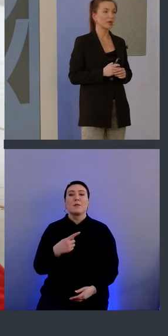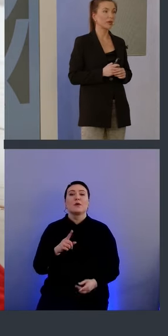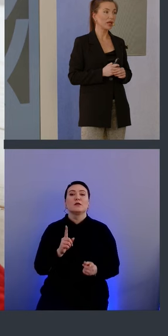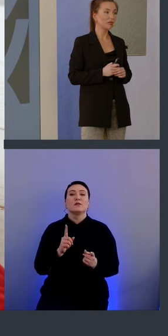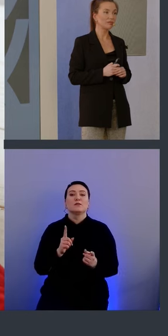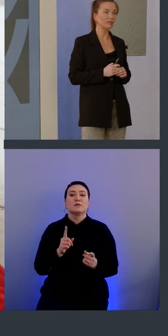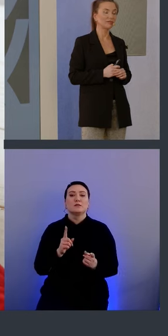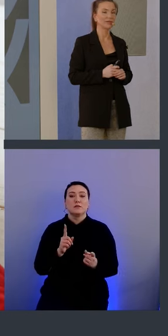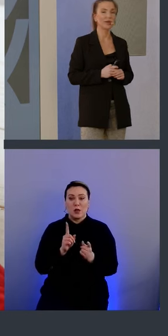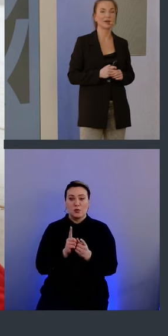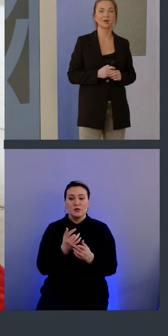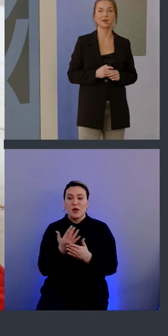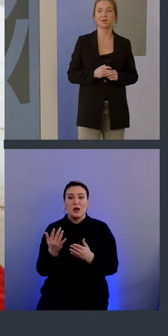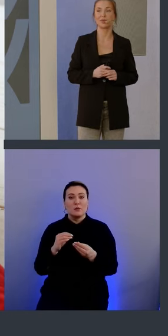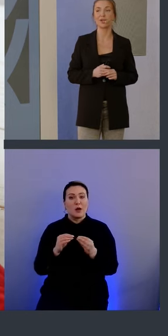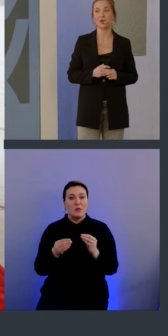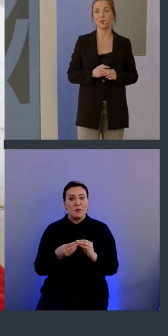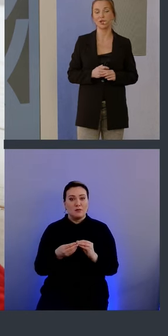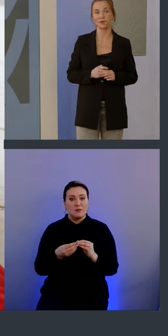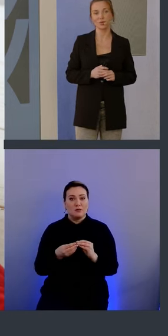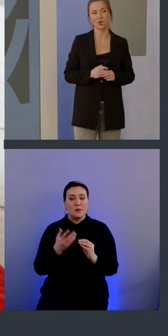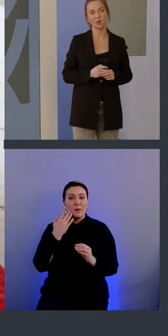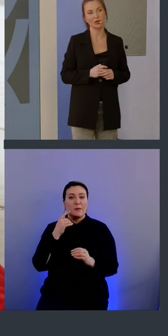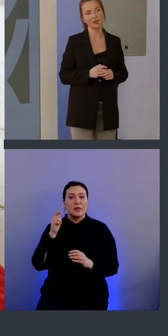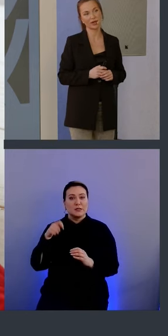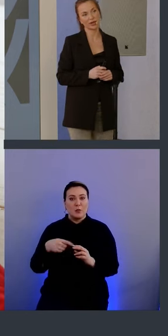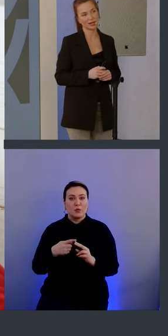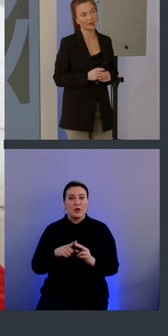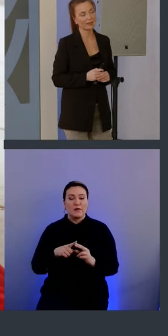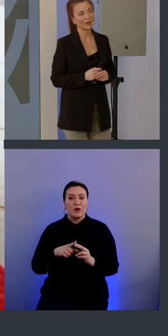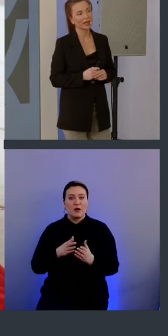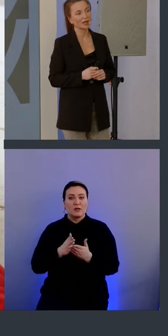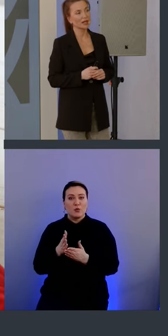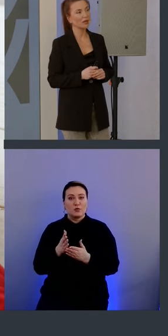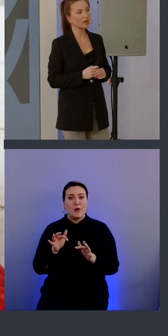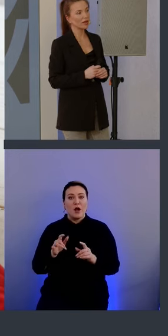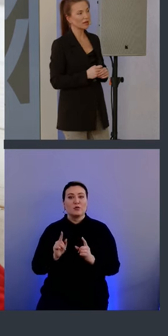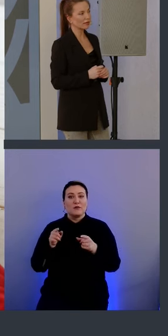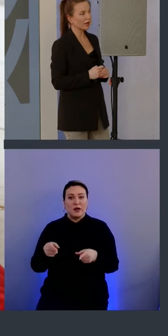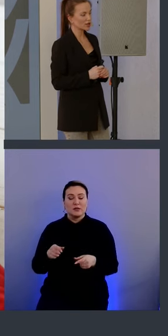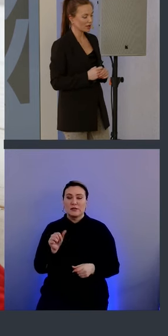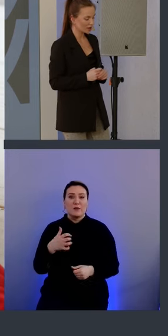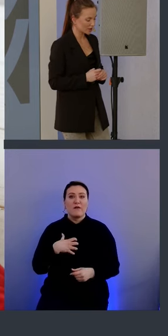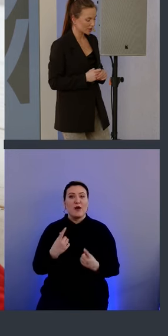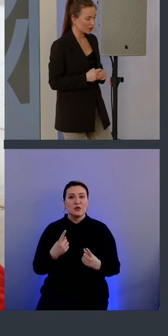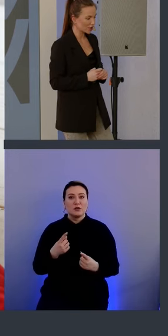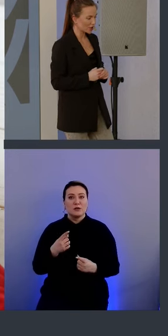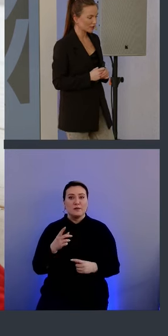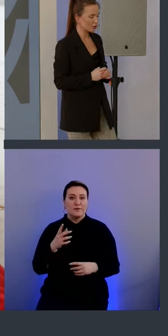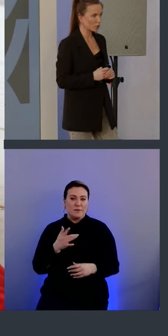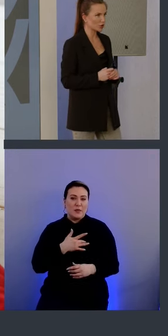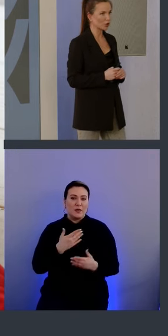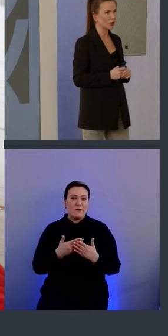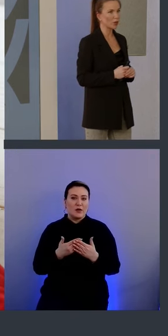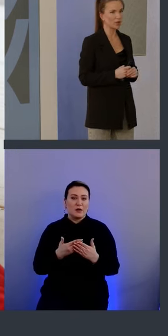рядом проблем при запуске этого способа аутентификации. Самое, наверное, важное заключается